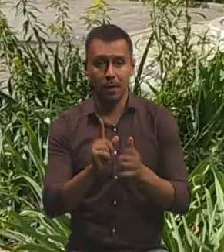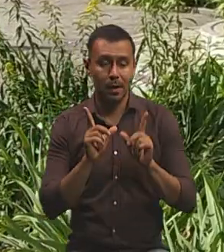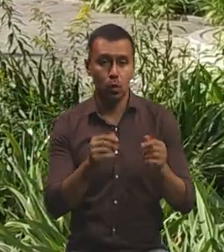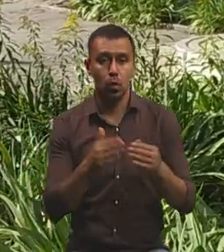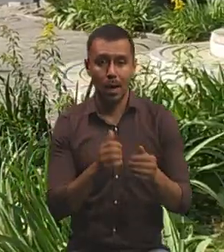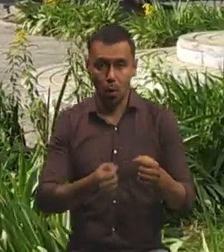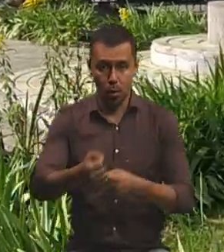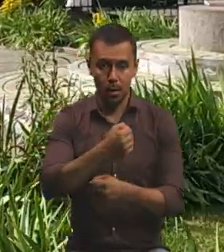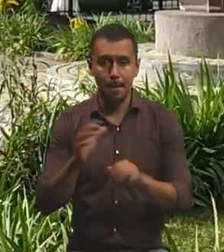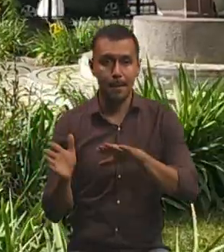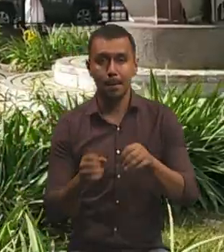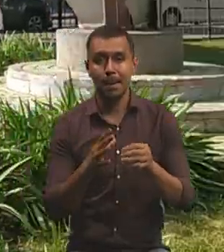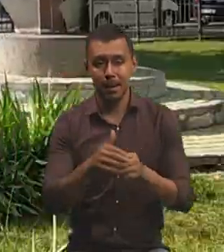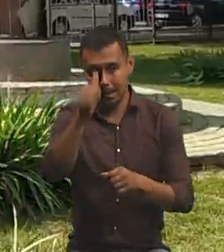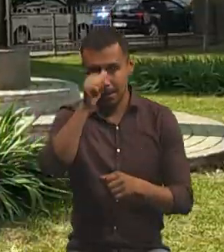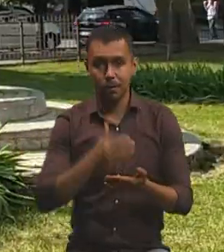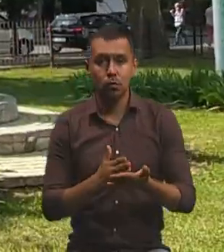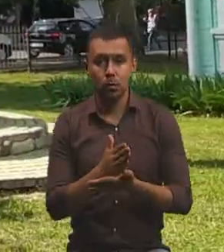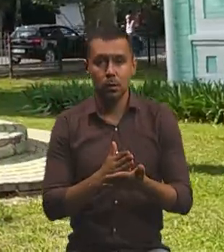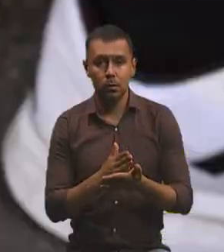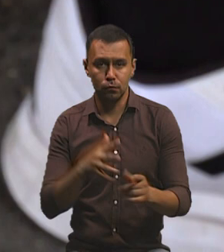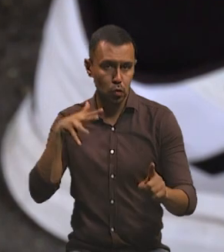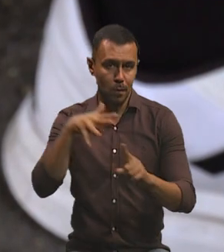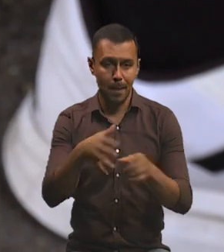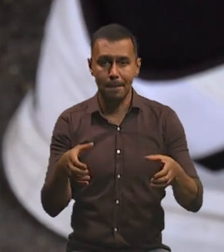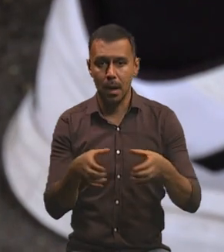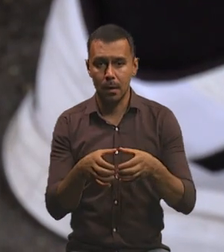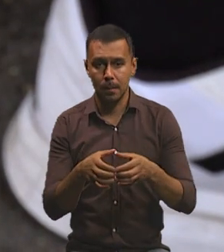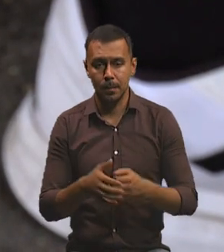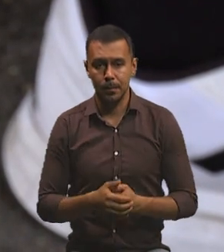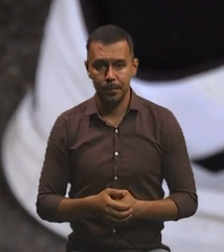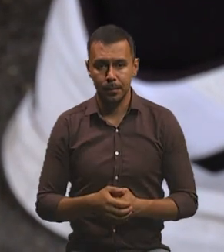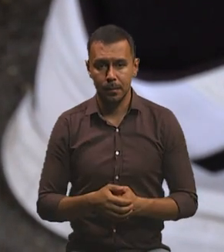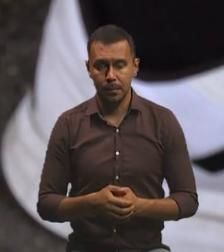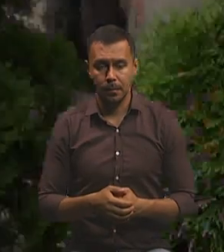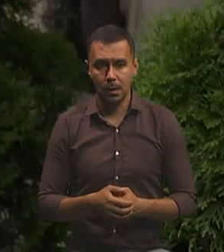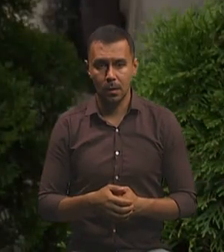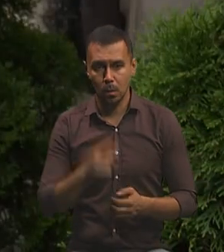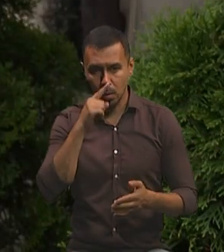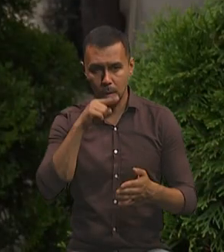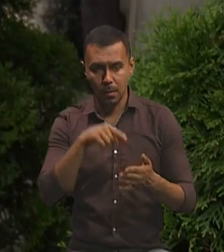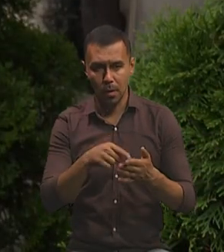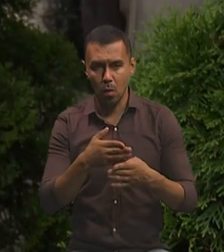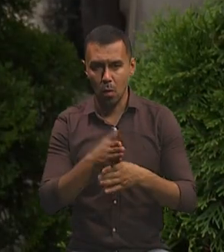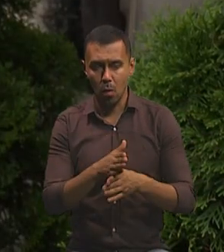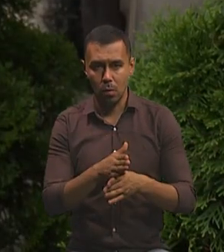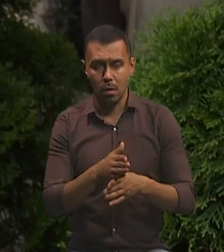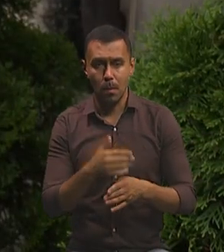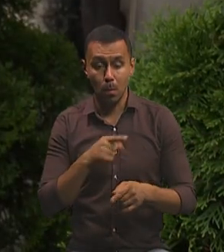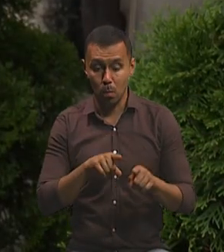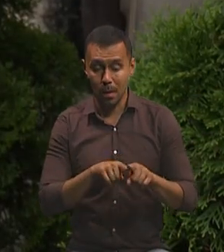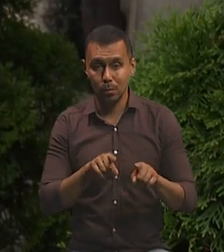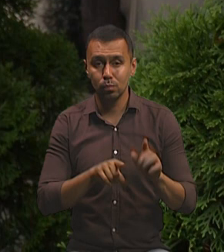на ротацію після 15 місяців служби в штурмовій бригаді. Прилетіла касетний боєприпас. Ми почали бігти до укриття,